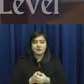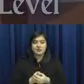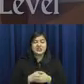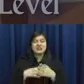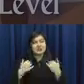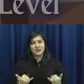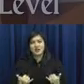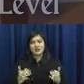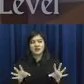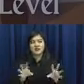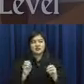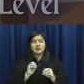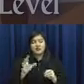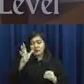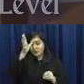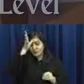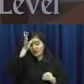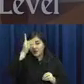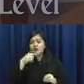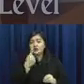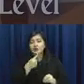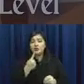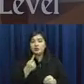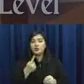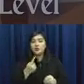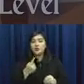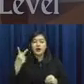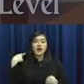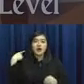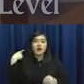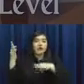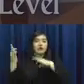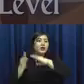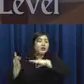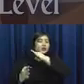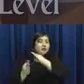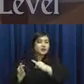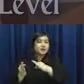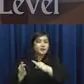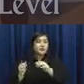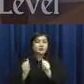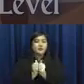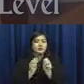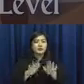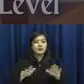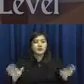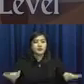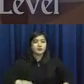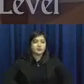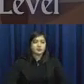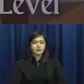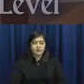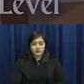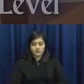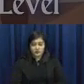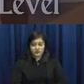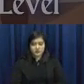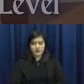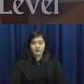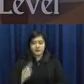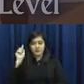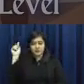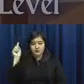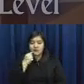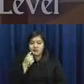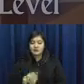ang kanyang pamilya. Maganda nang sinabi. Yeah. Alam ko, I believe this is Pastor Rick. Sabi dito, kasi gamit yung account na CBBC Caloocan Mission. Uh-huh. Sabi